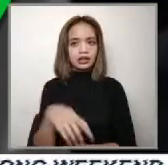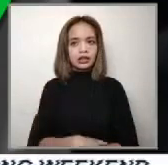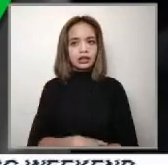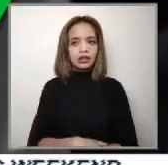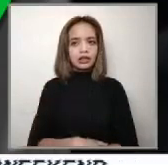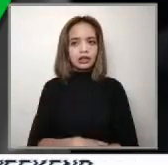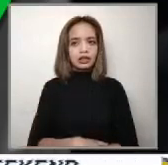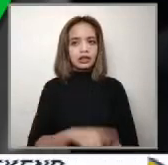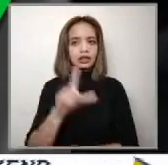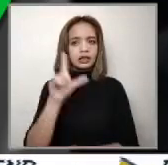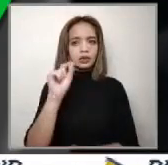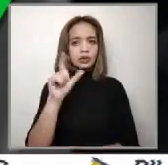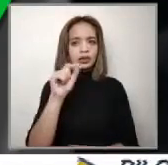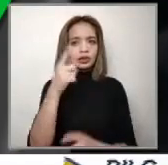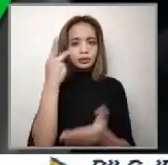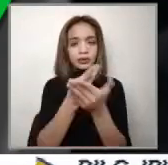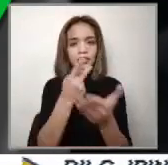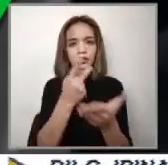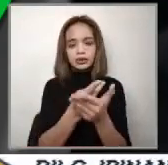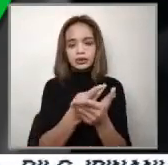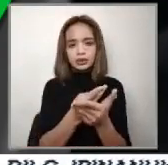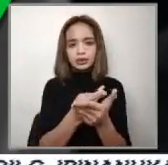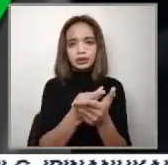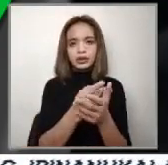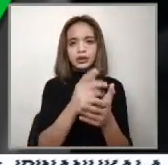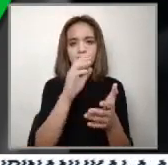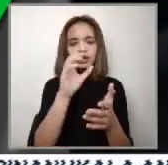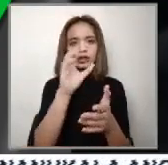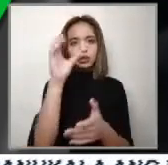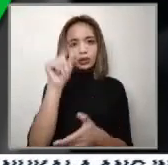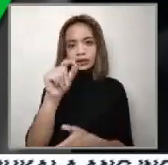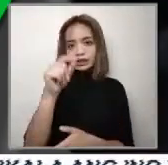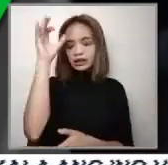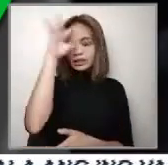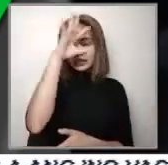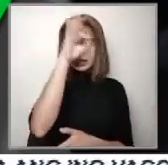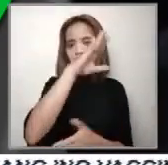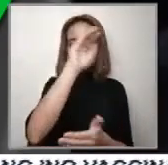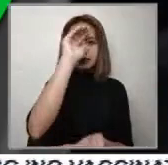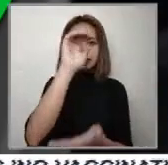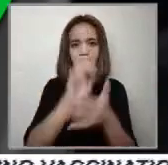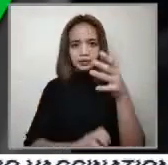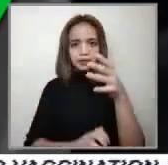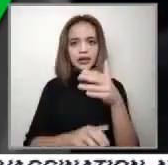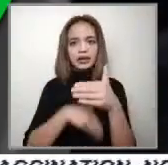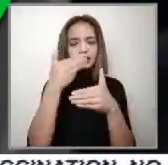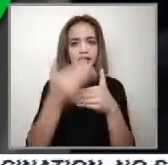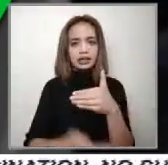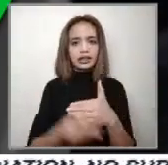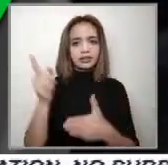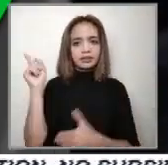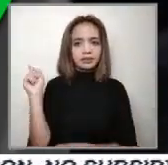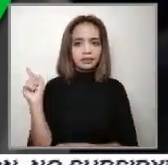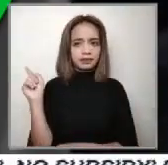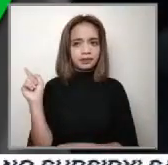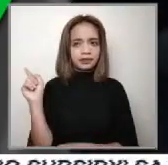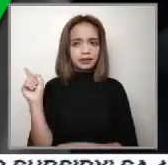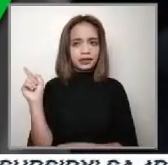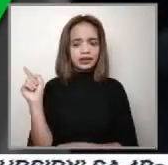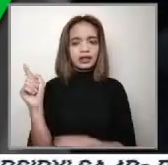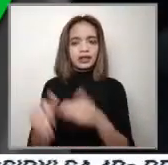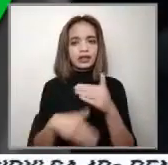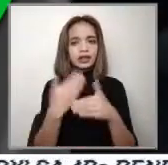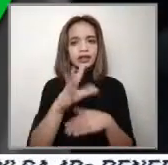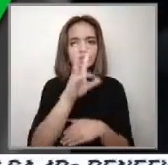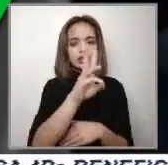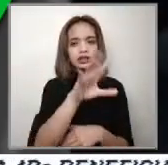tapyas po sa kada litro ng gasolina. Posible naman pong bababa sa 60 hanggang 70 centavos ang kada litro po ng diesel at 65 hanggang